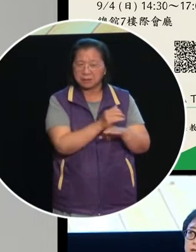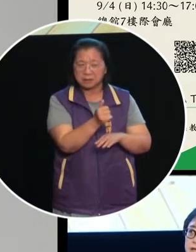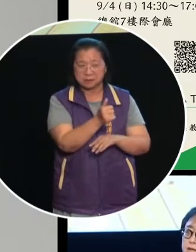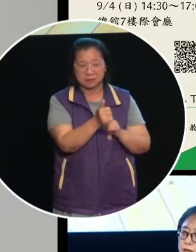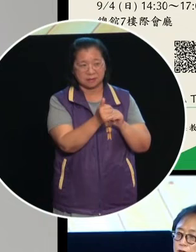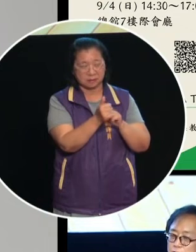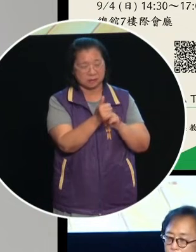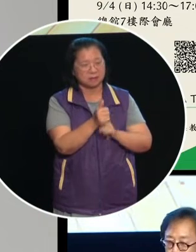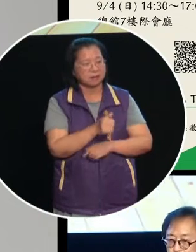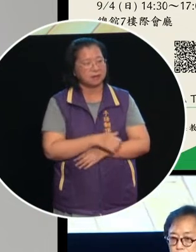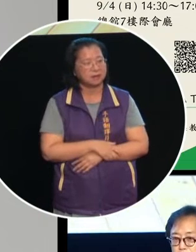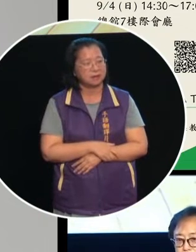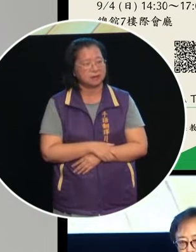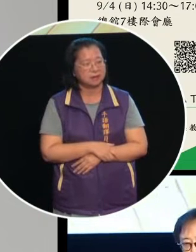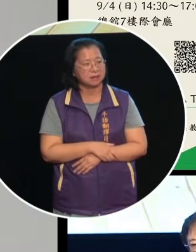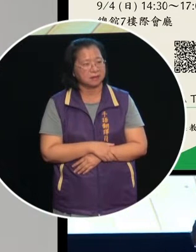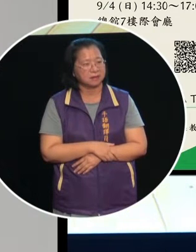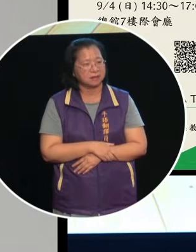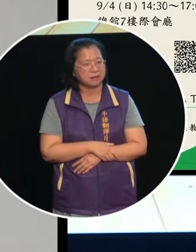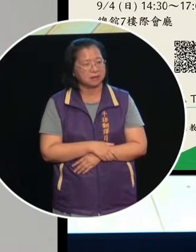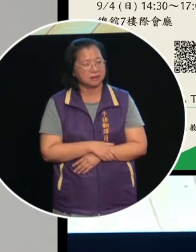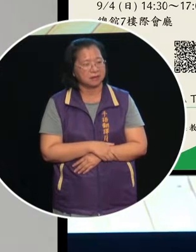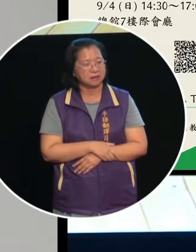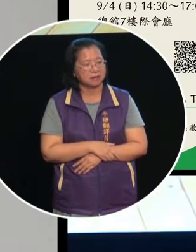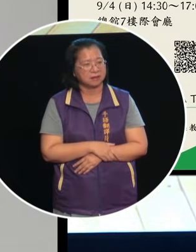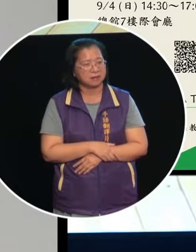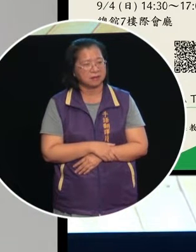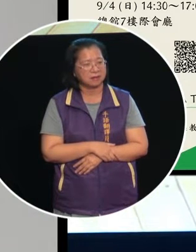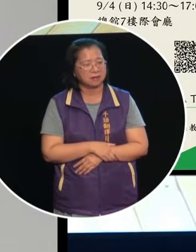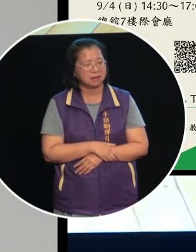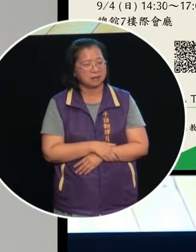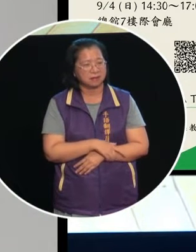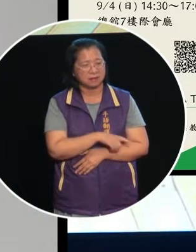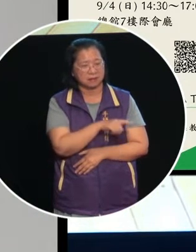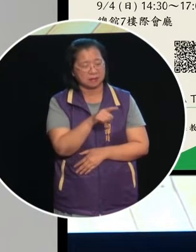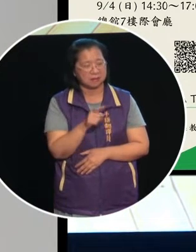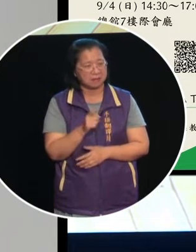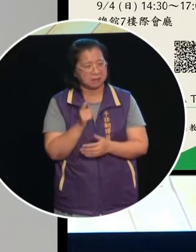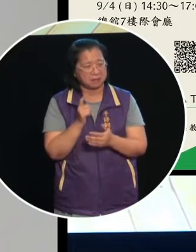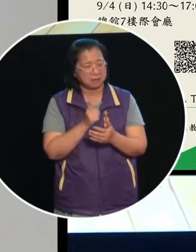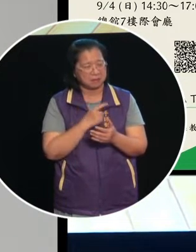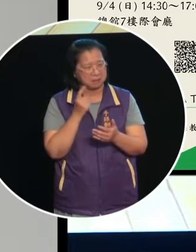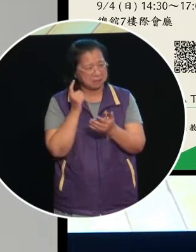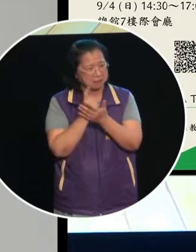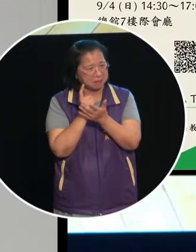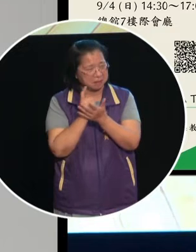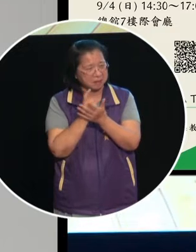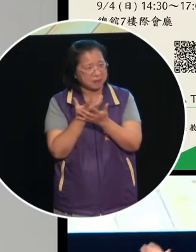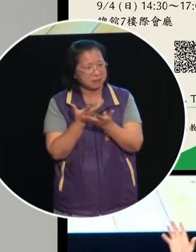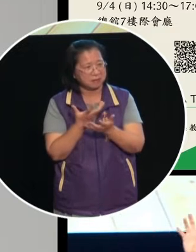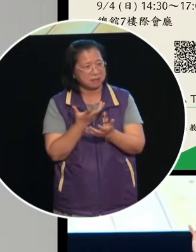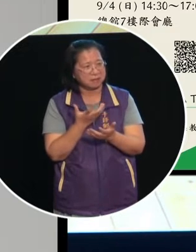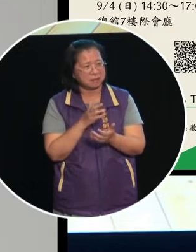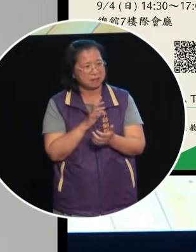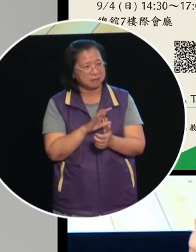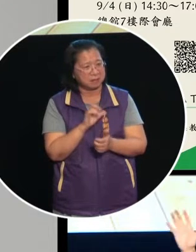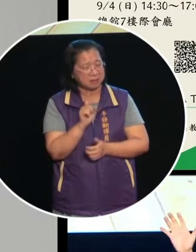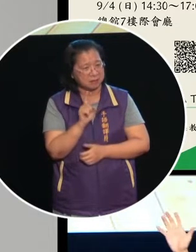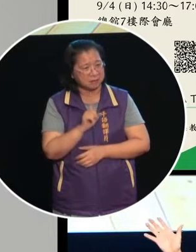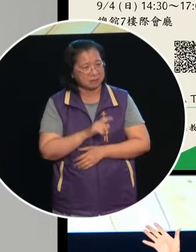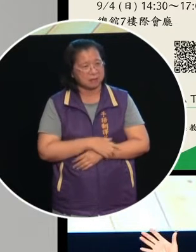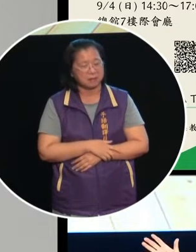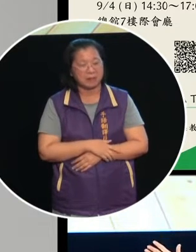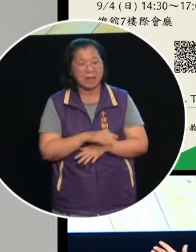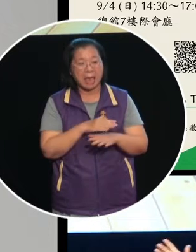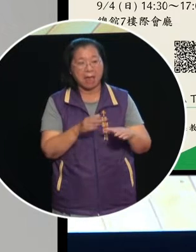的安倍派的政治家一个一个都被批评，天天被批评，所以呢安倍